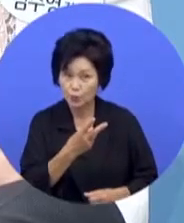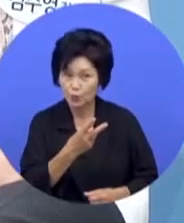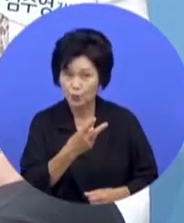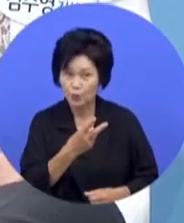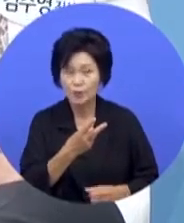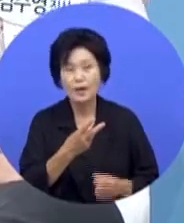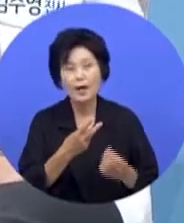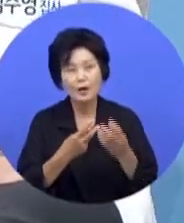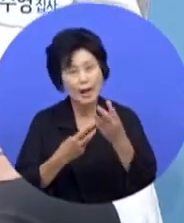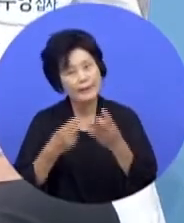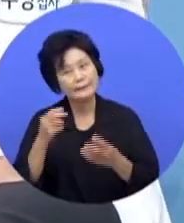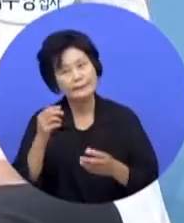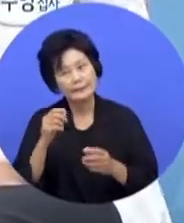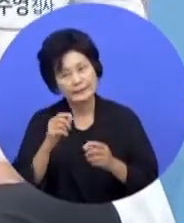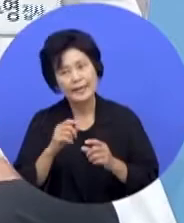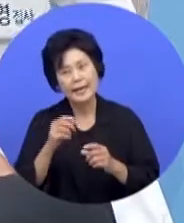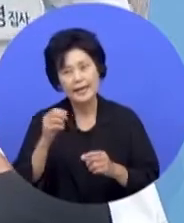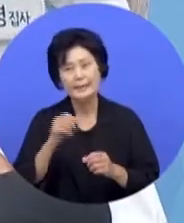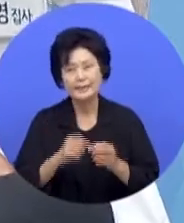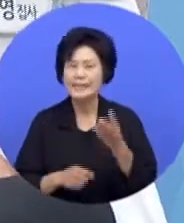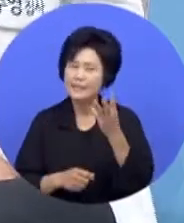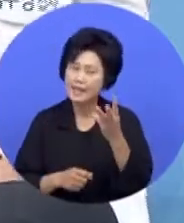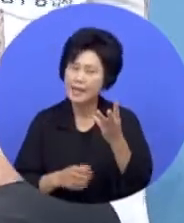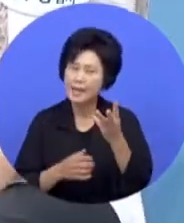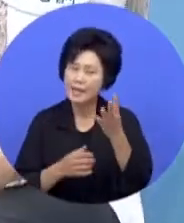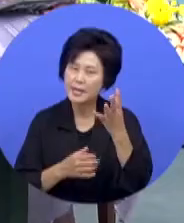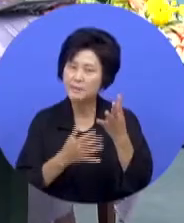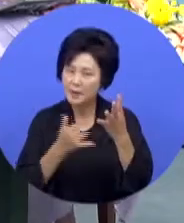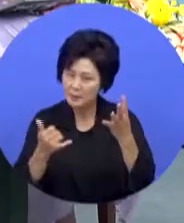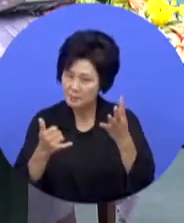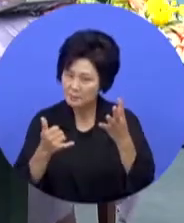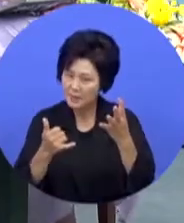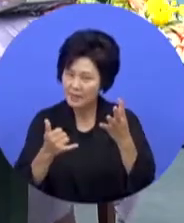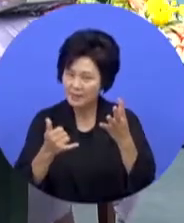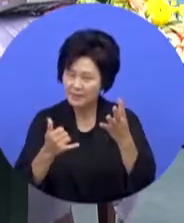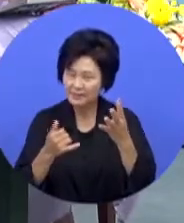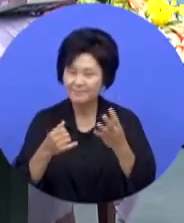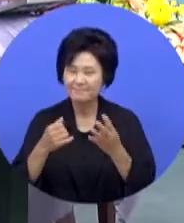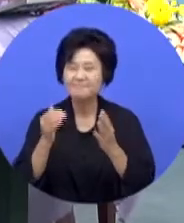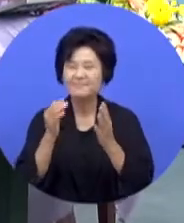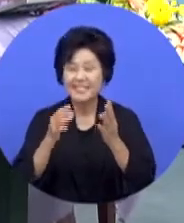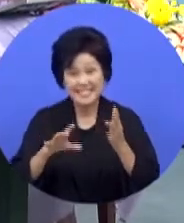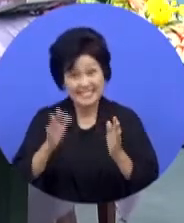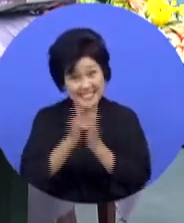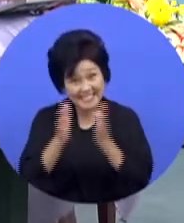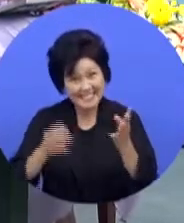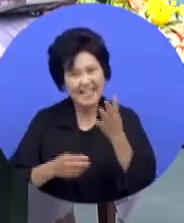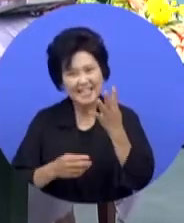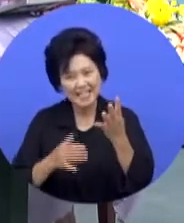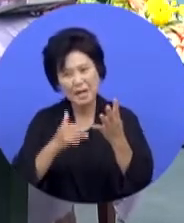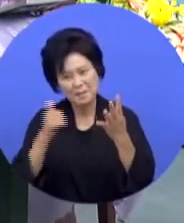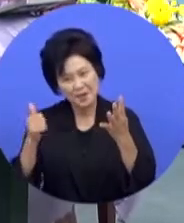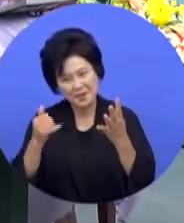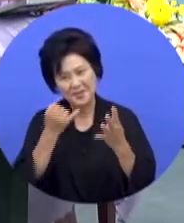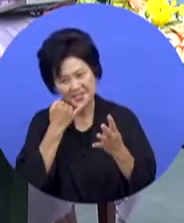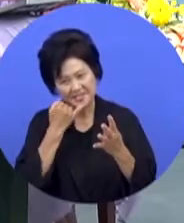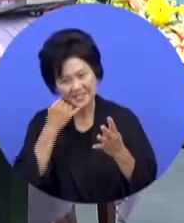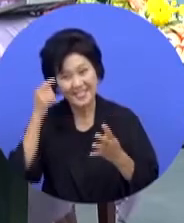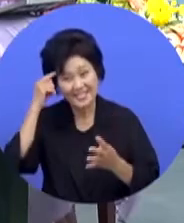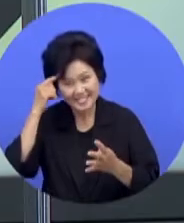난 넷만 와도 시작을 한다. 그런 마음을 갖고 이제 시작을 했어요. 넷 다 장학생이네. 그렇죠. 그러니까 저희는 완전히